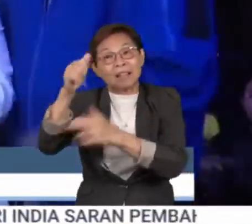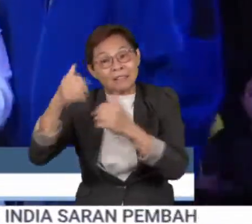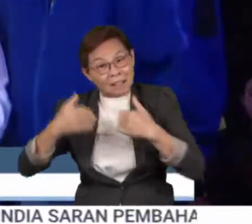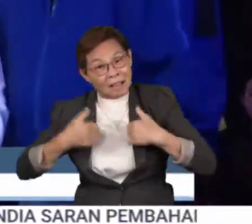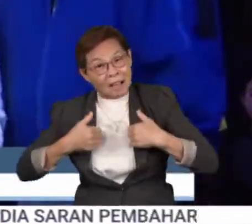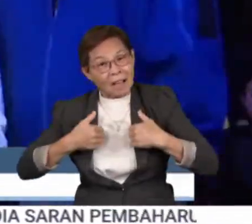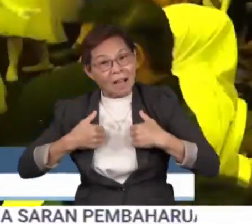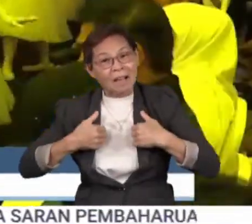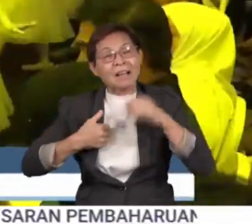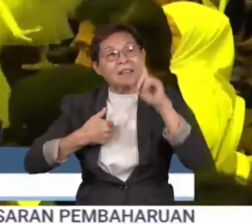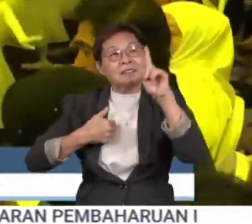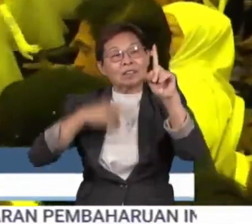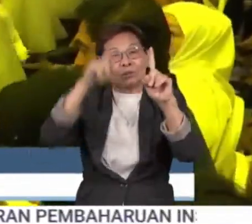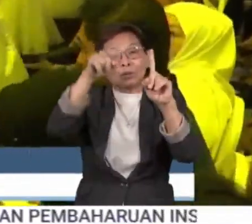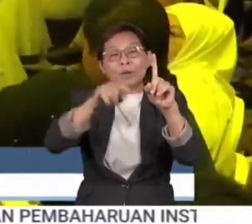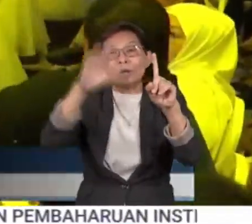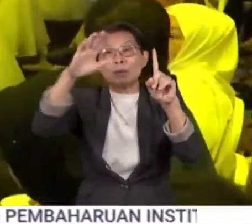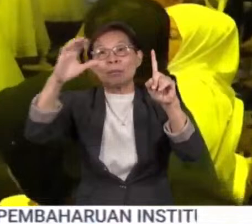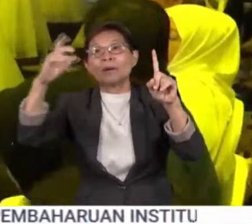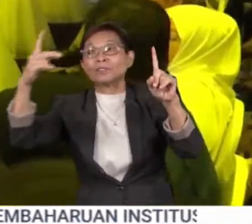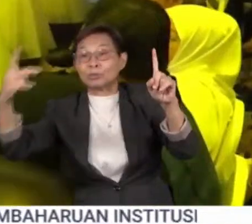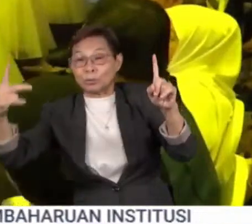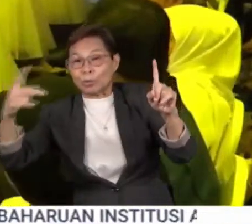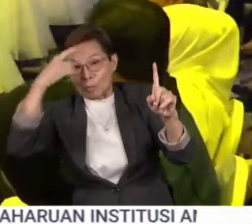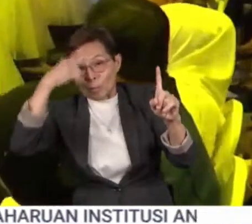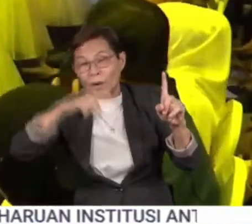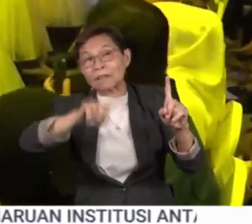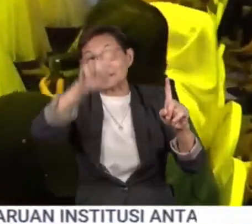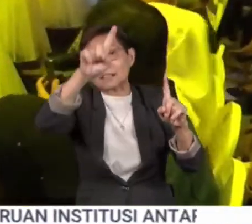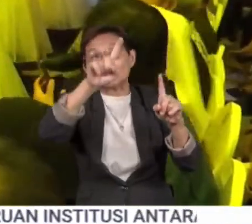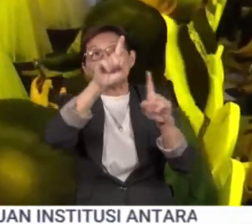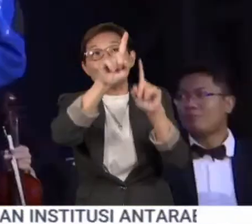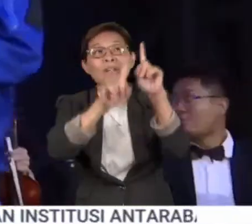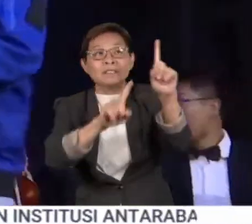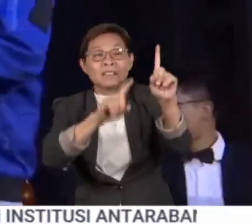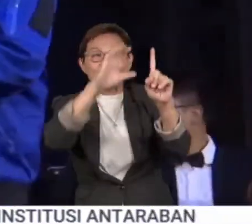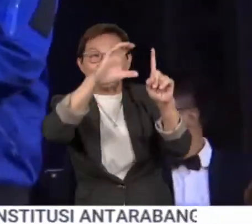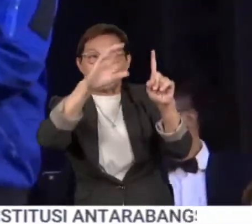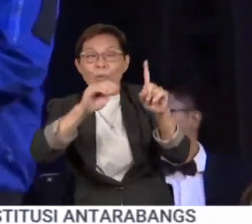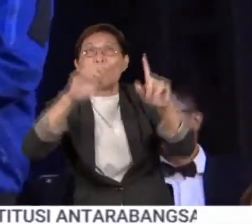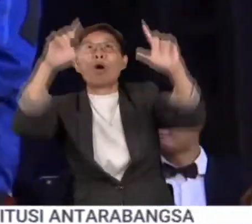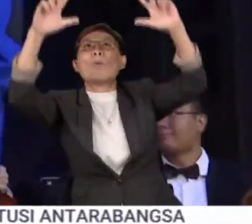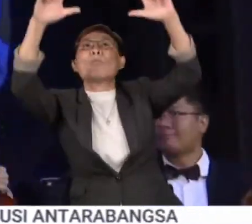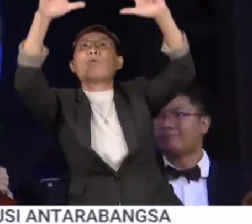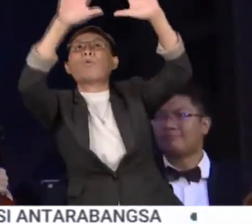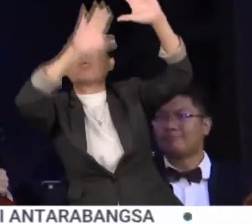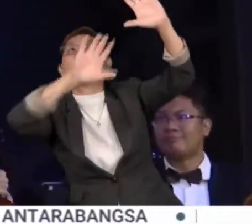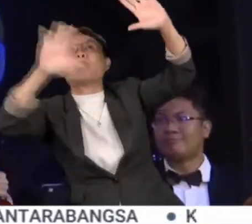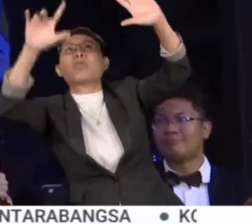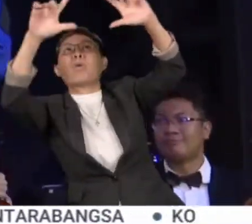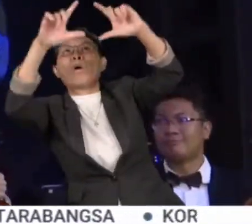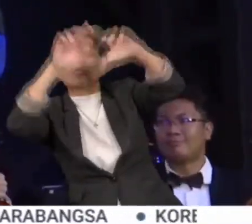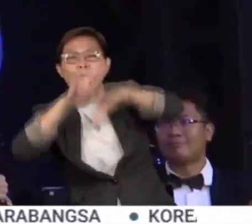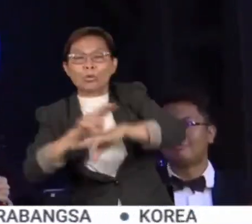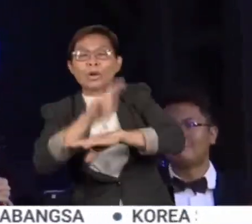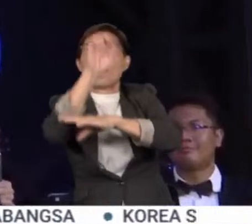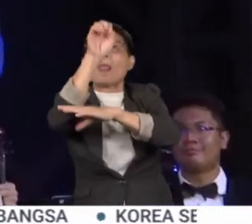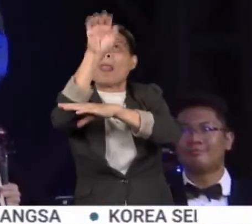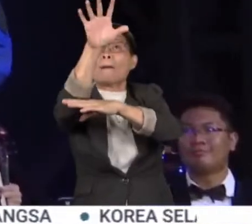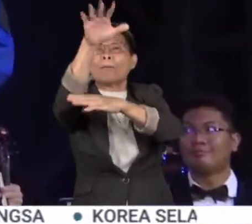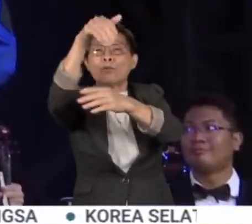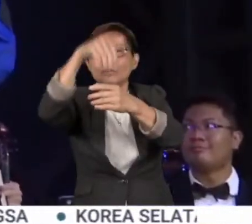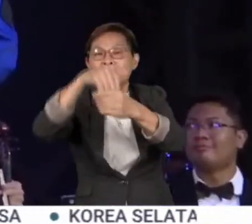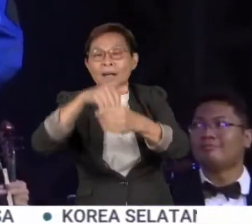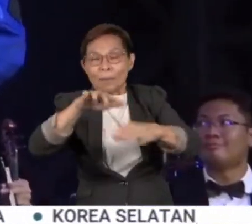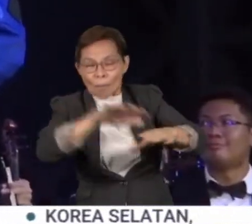anggaran skala 1:500,000 bagi setiap sentimeter replika bulan tersebut dinyalakan menggunakan lampu dalaman